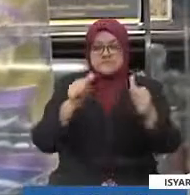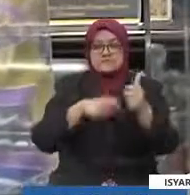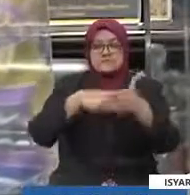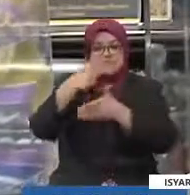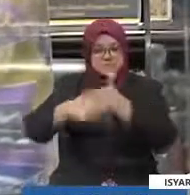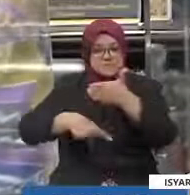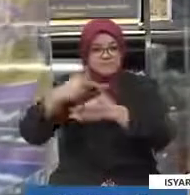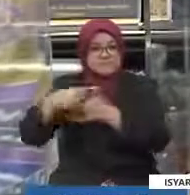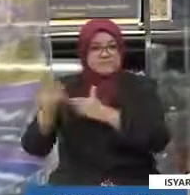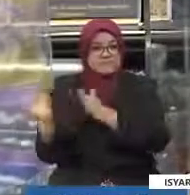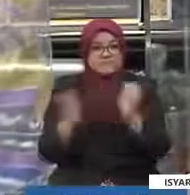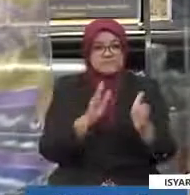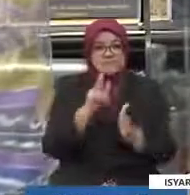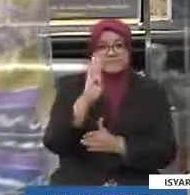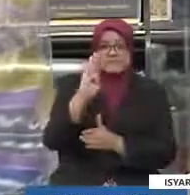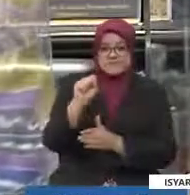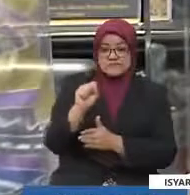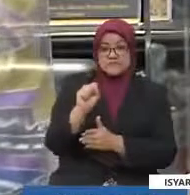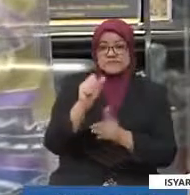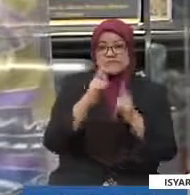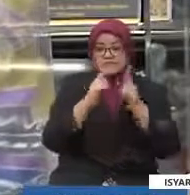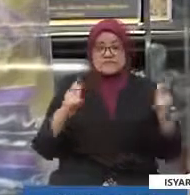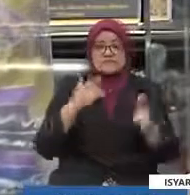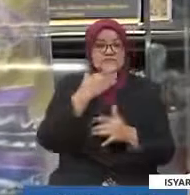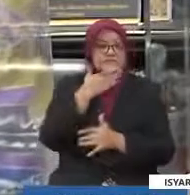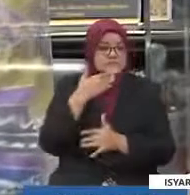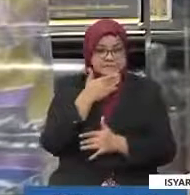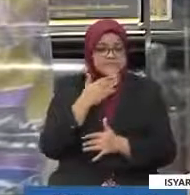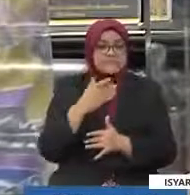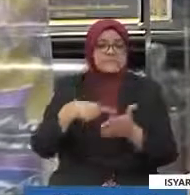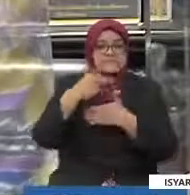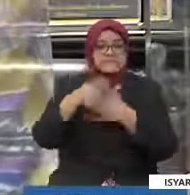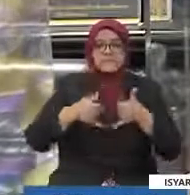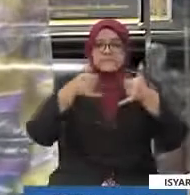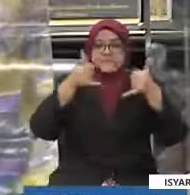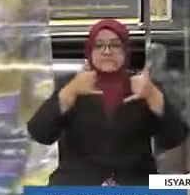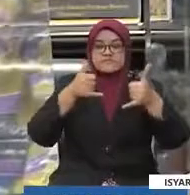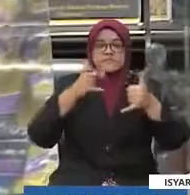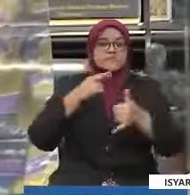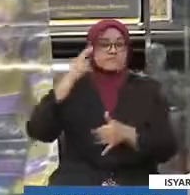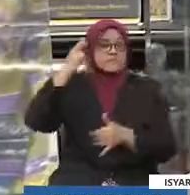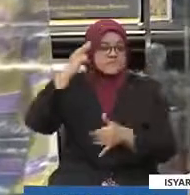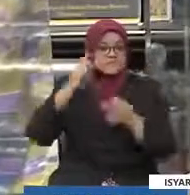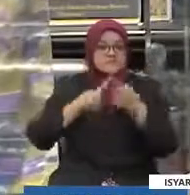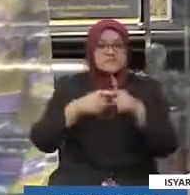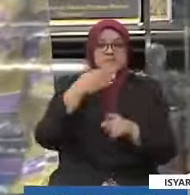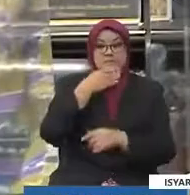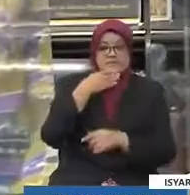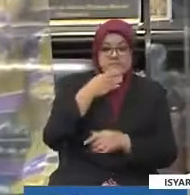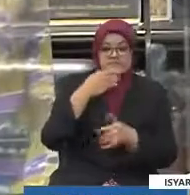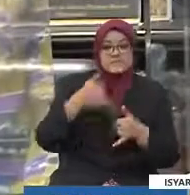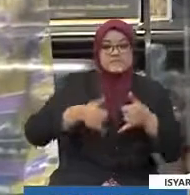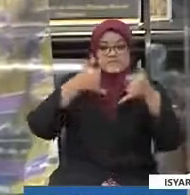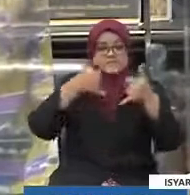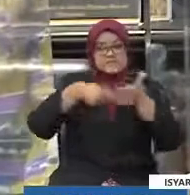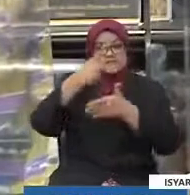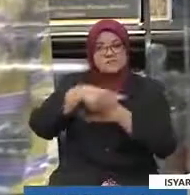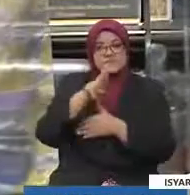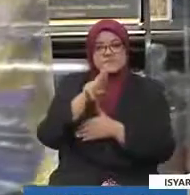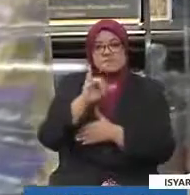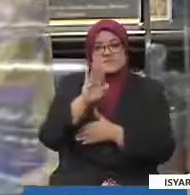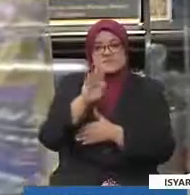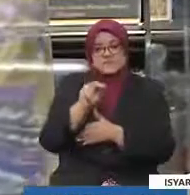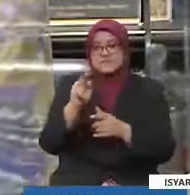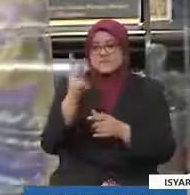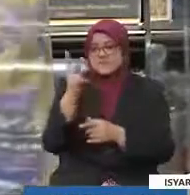dalam program-program anjuran KBS seperti program Kem Anak Muda, program Anugerah Remaja Perdana Rakan Muda, program Ribbon Kuning dan juga